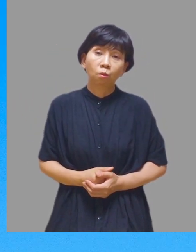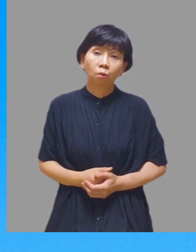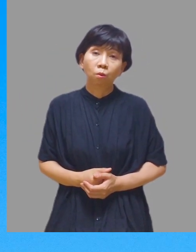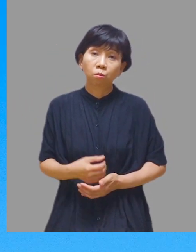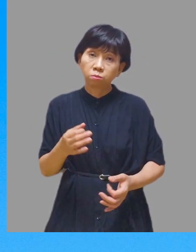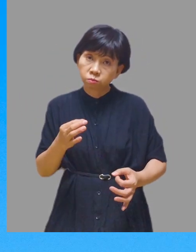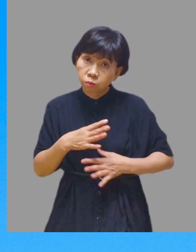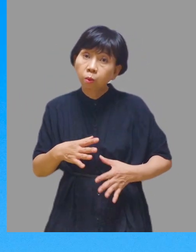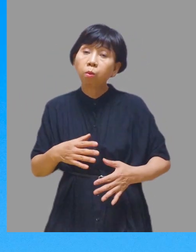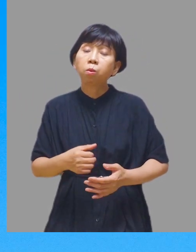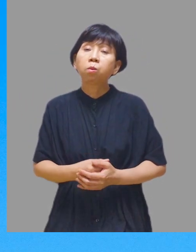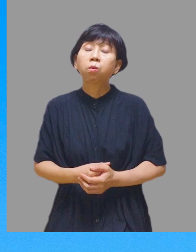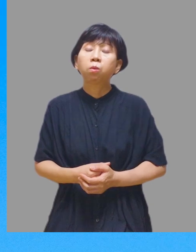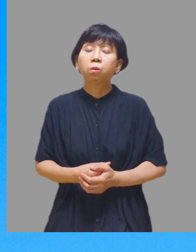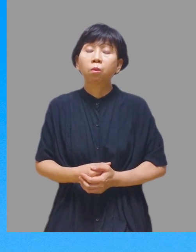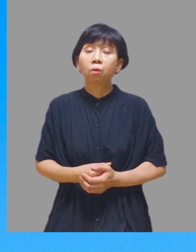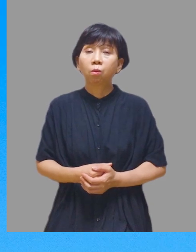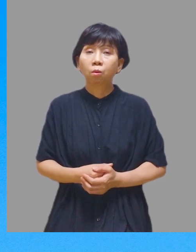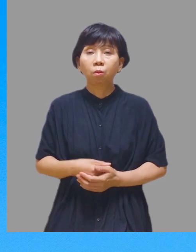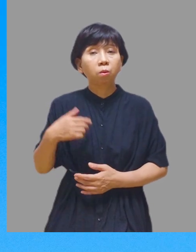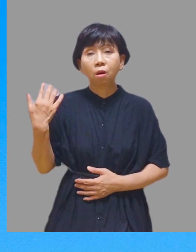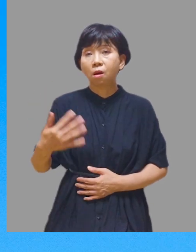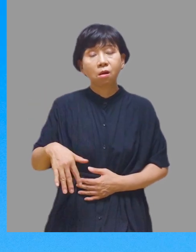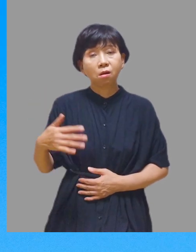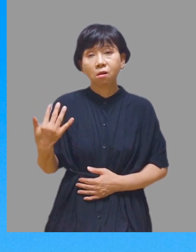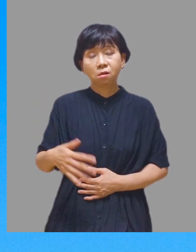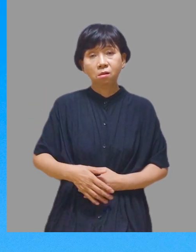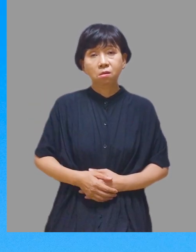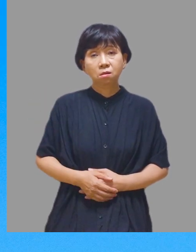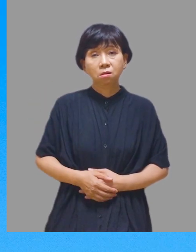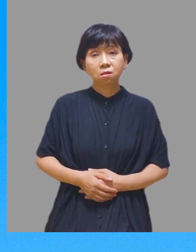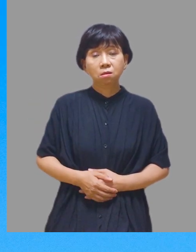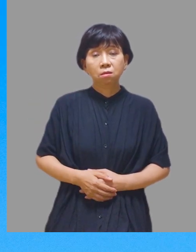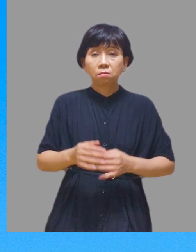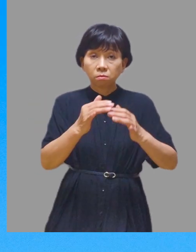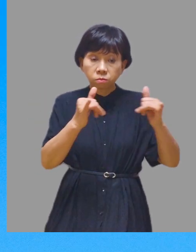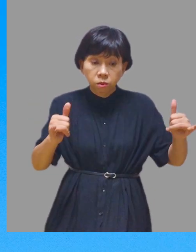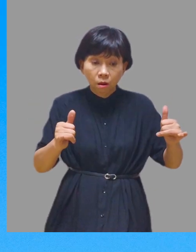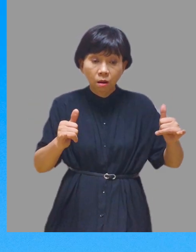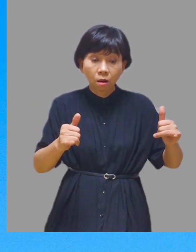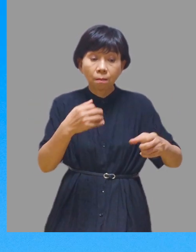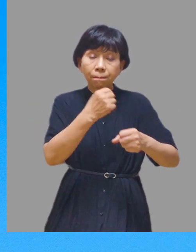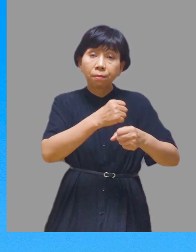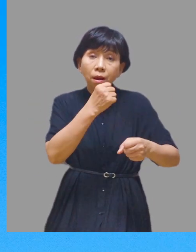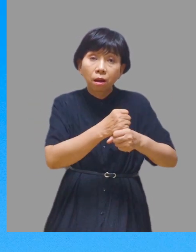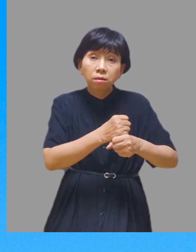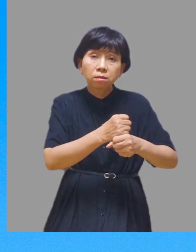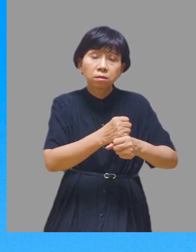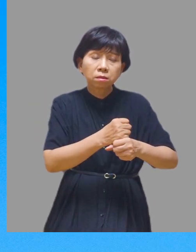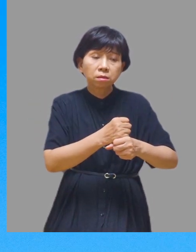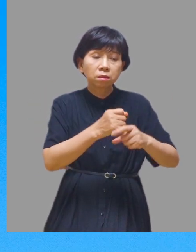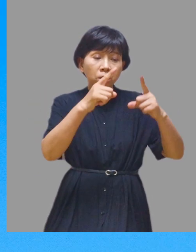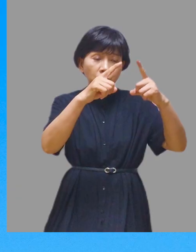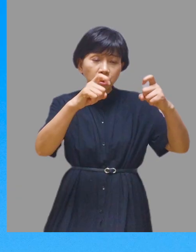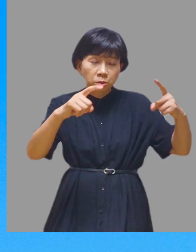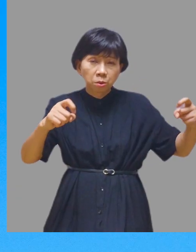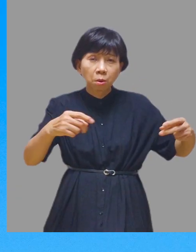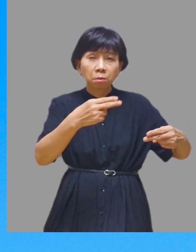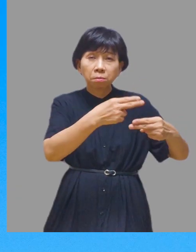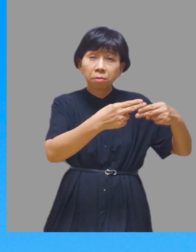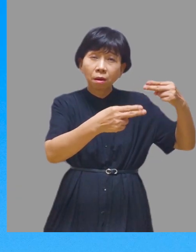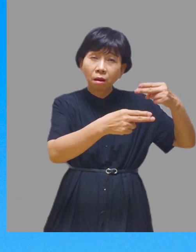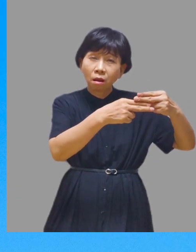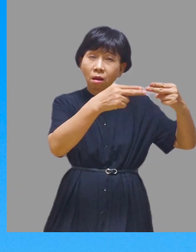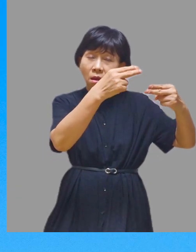여러분, 놀라운 말씀 아닙니까? 우리가 만든 성벽, 우리가 만든 스펙, 우리가 쌓아